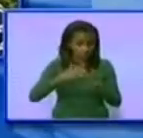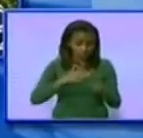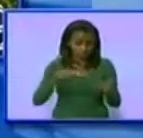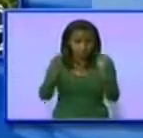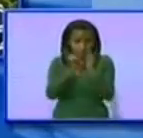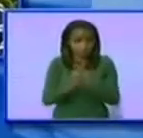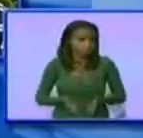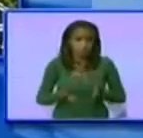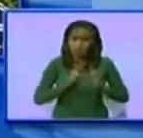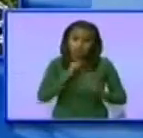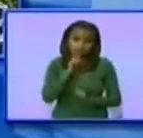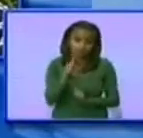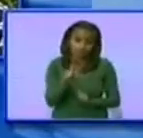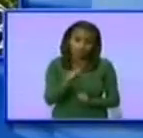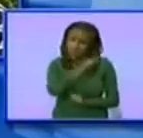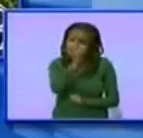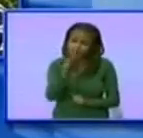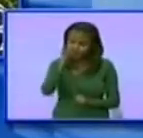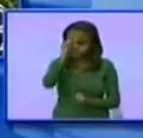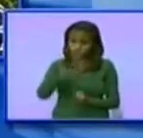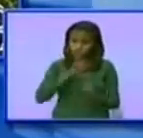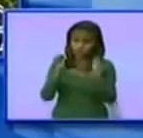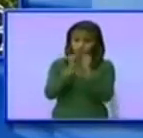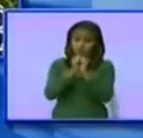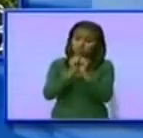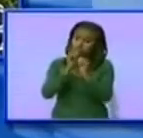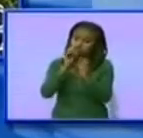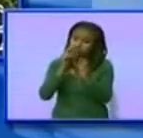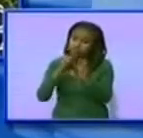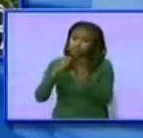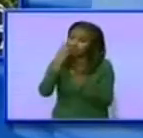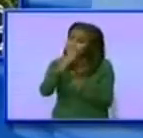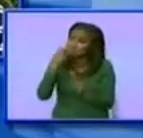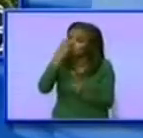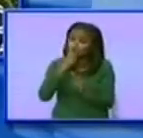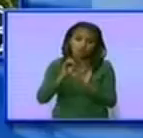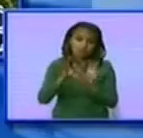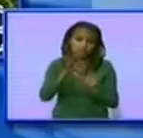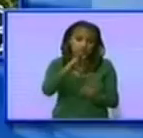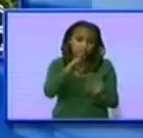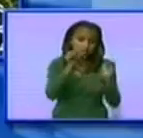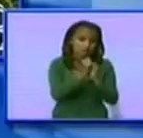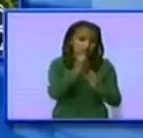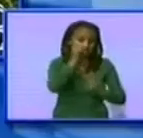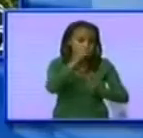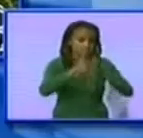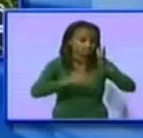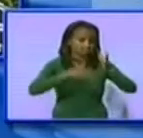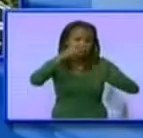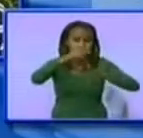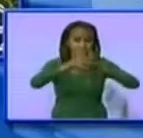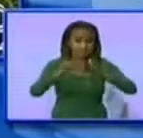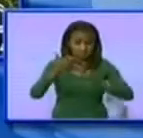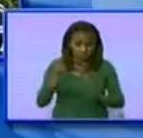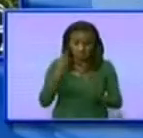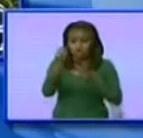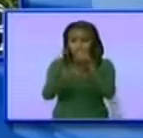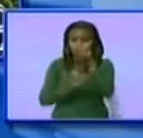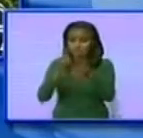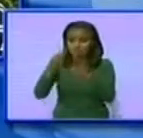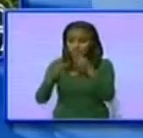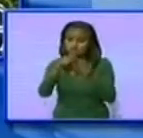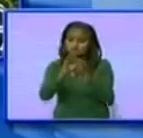ወንድሞቼ አብረውኝ ስላልኖሩ ከኔ ጋር ከማንም ጋር የምነጋገረው የለም። ከእናቴ ጋር ነው በምልክት ቋንቋ ማውራ።